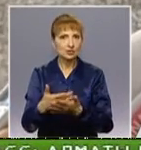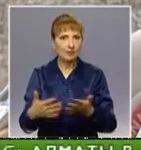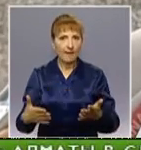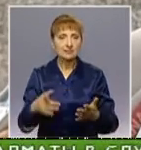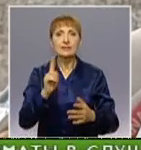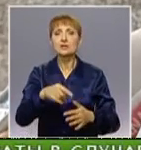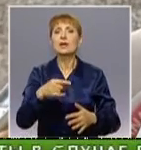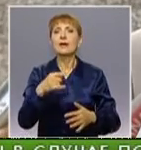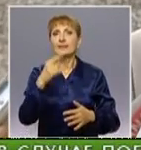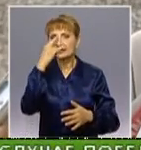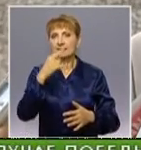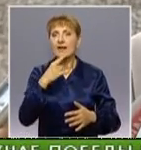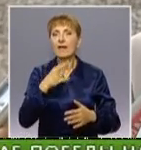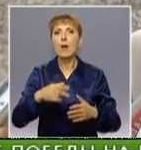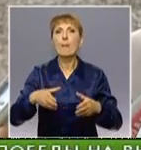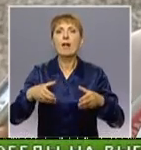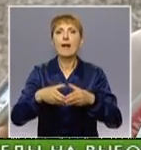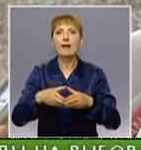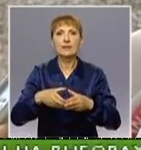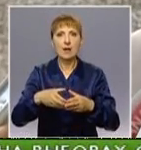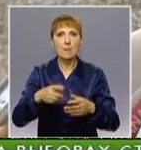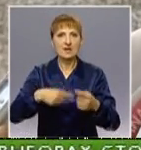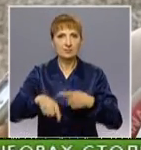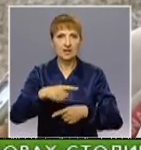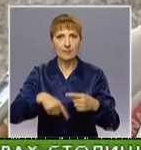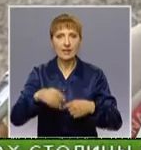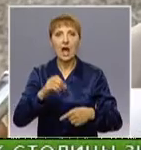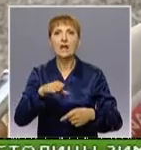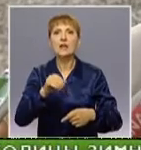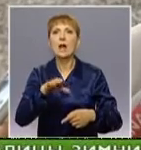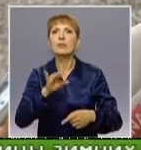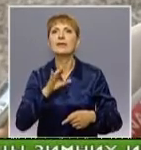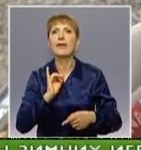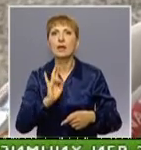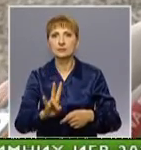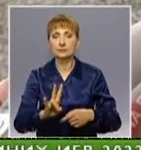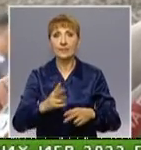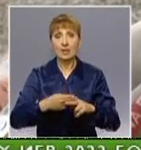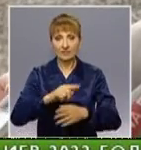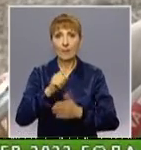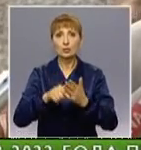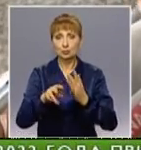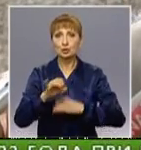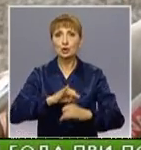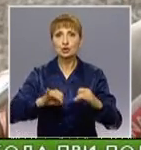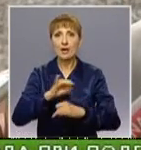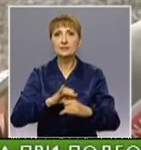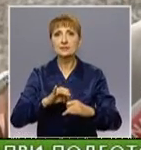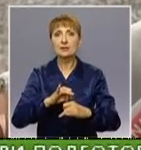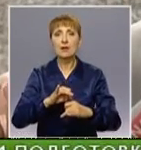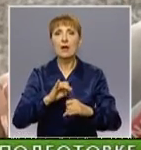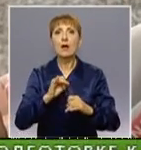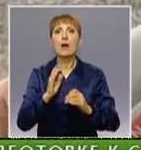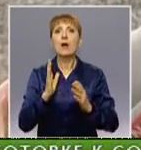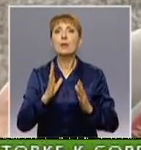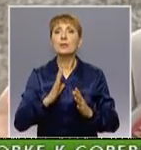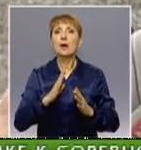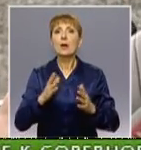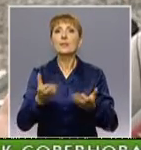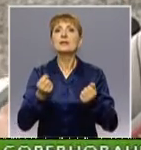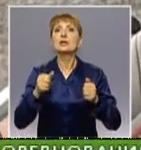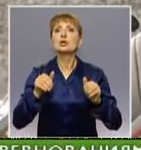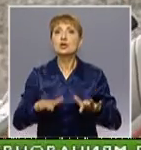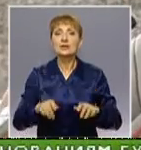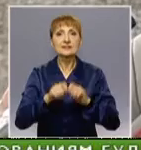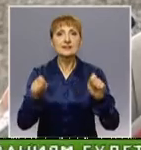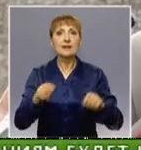также Национальной палаты предпринимателей Атамекен, которые тоже эти вопросы. И было принято решение